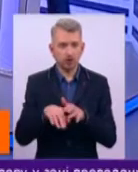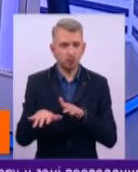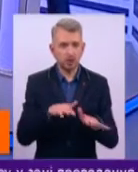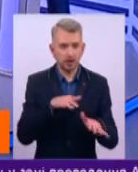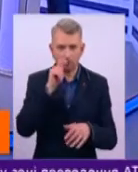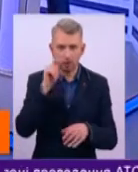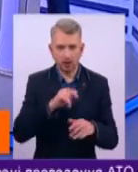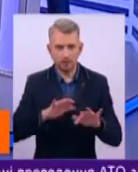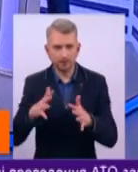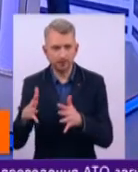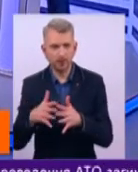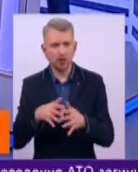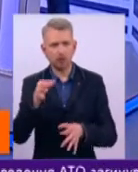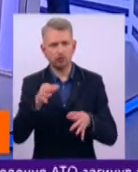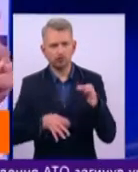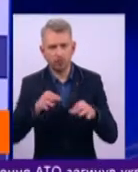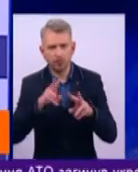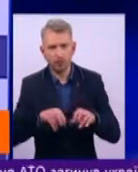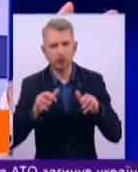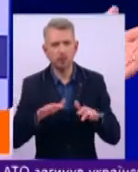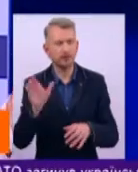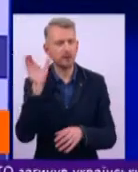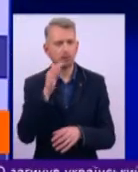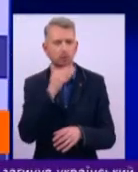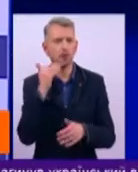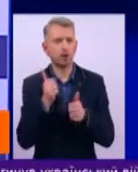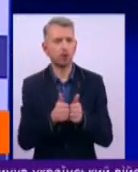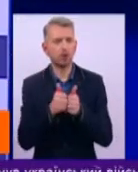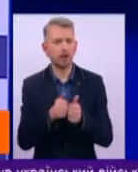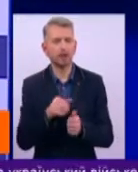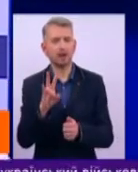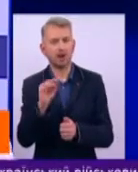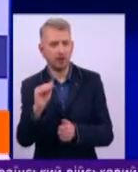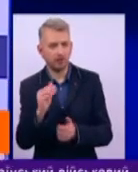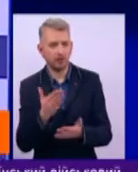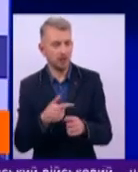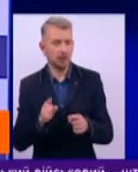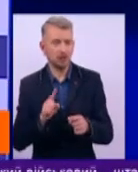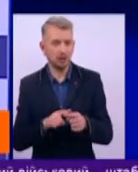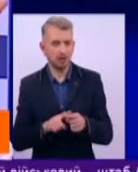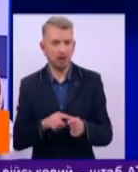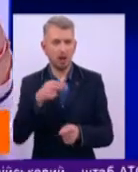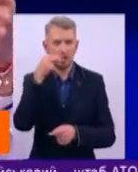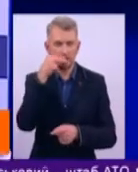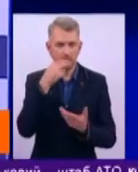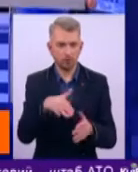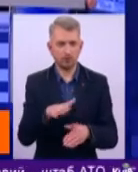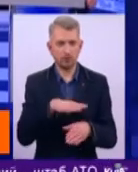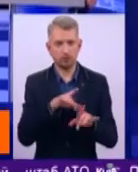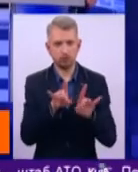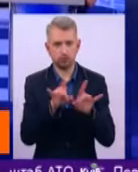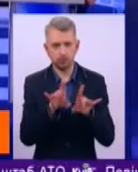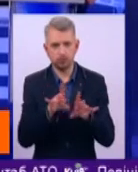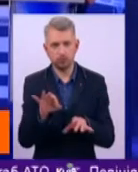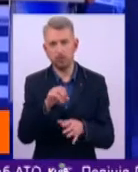Ідуть судові розгляд справ. Заслухано багато колег, до речі, з Народного фронту. Це і Яценюк вже дав свої покази